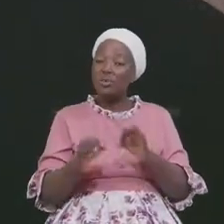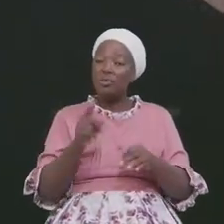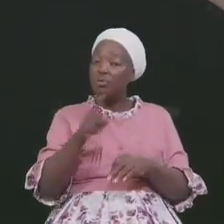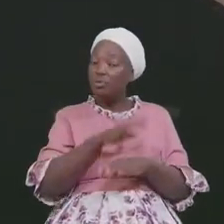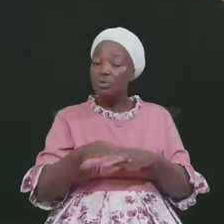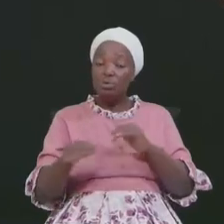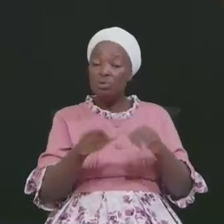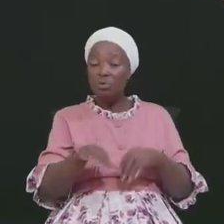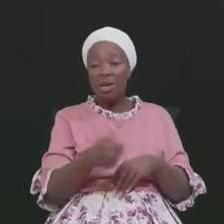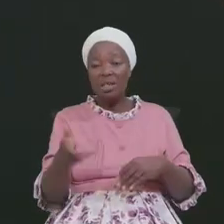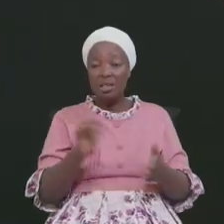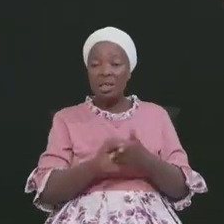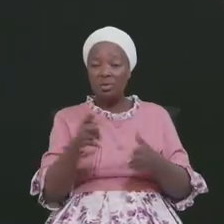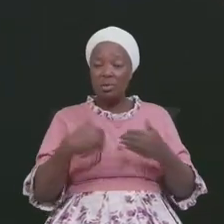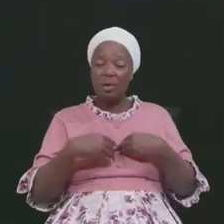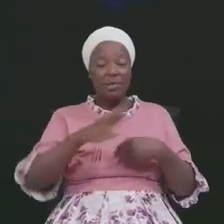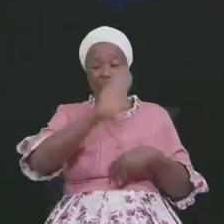que tu n'as jamais fait,